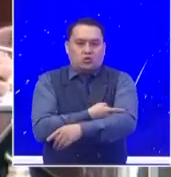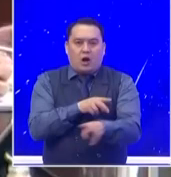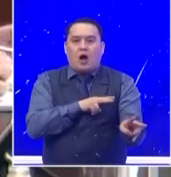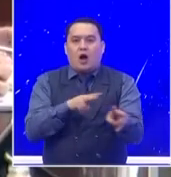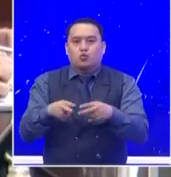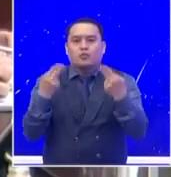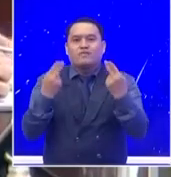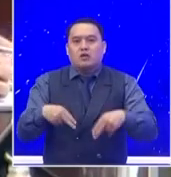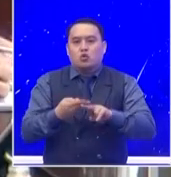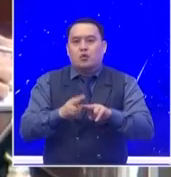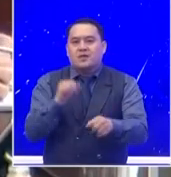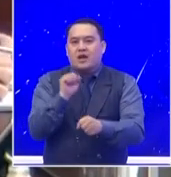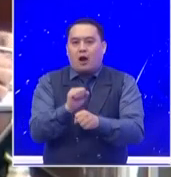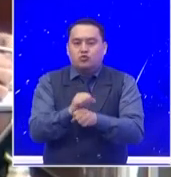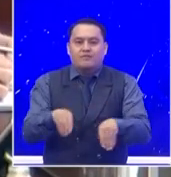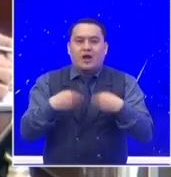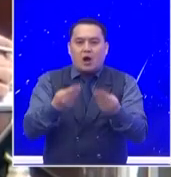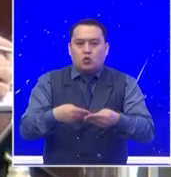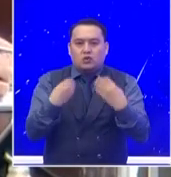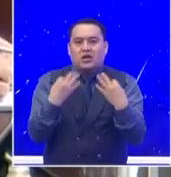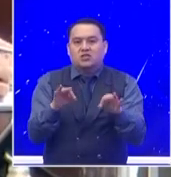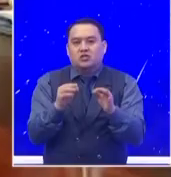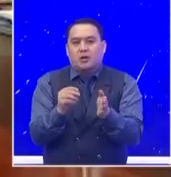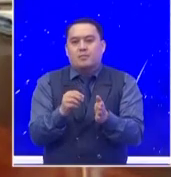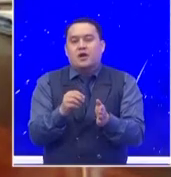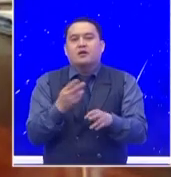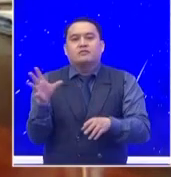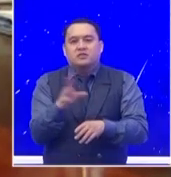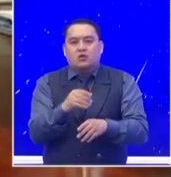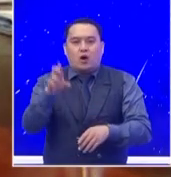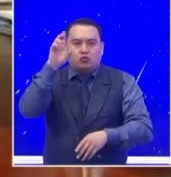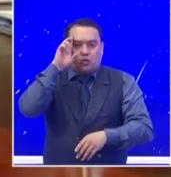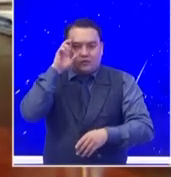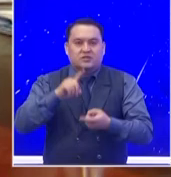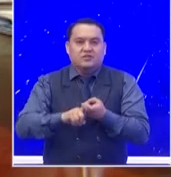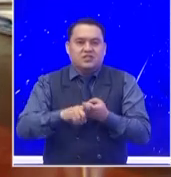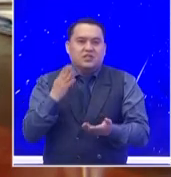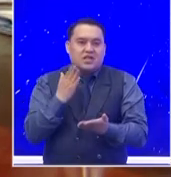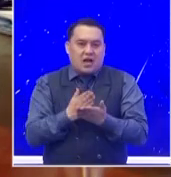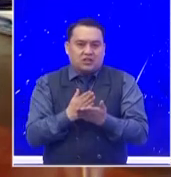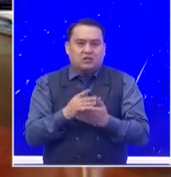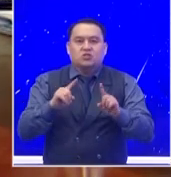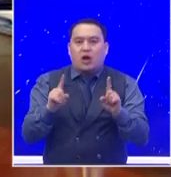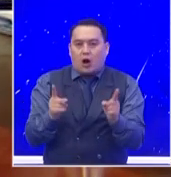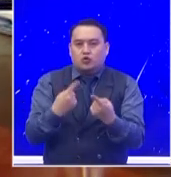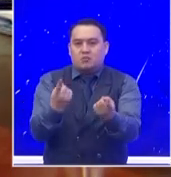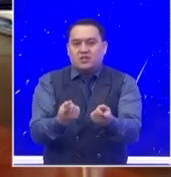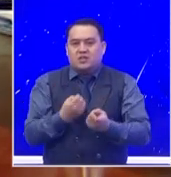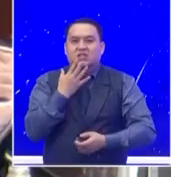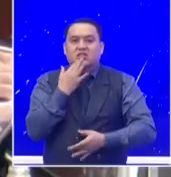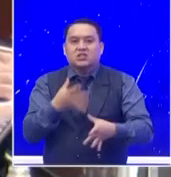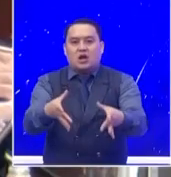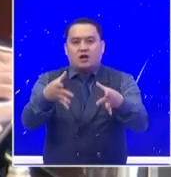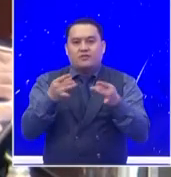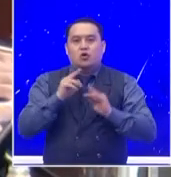контроль на границах, приостановить выдачу виз в страны с неблагоприятной эпидобстановкой, а также сократить привлечение